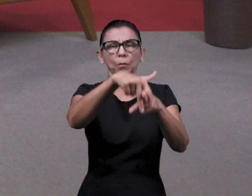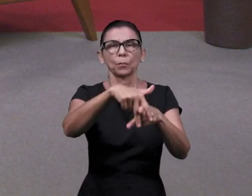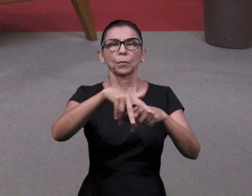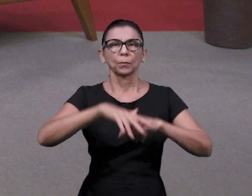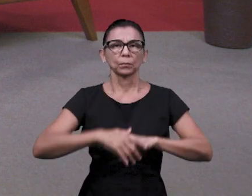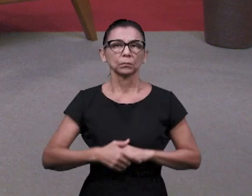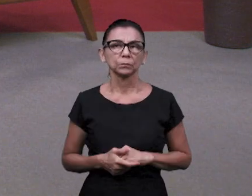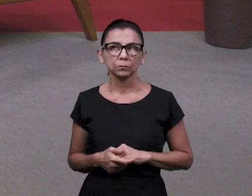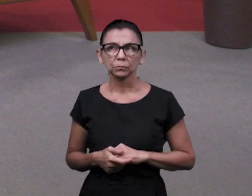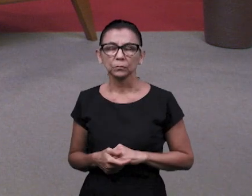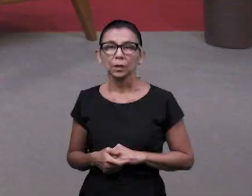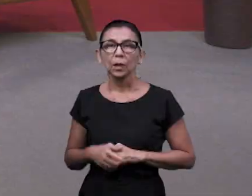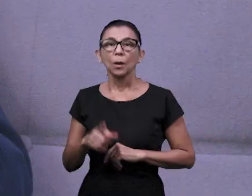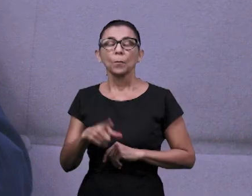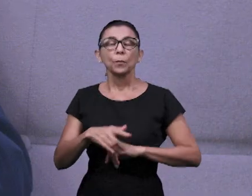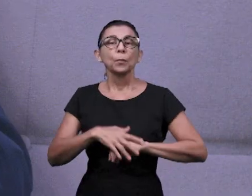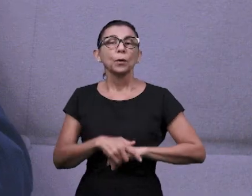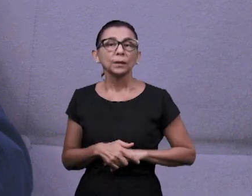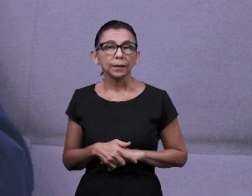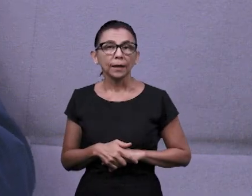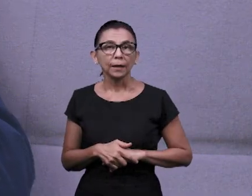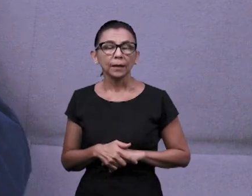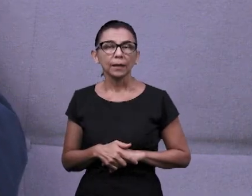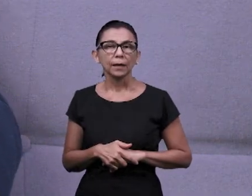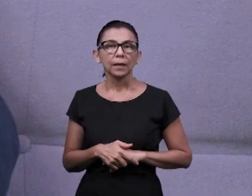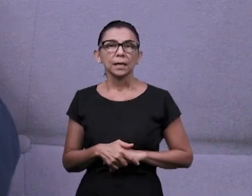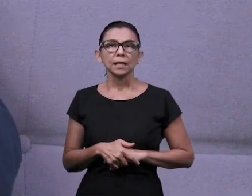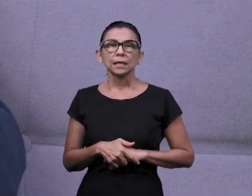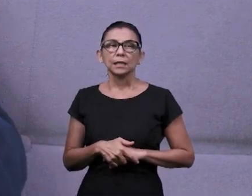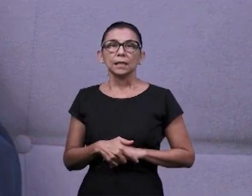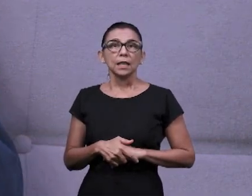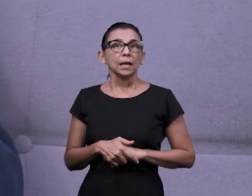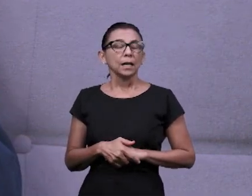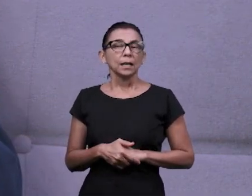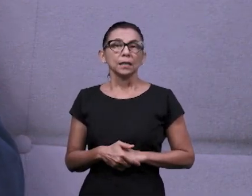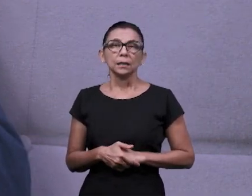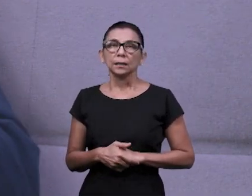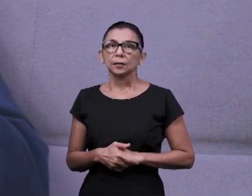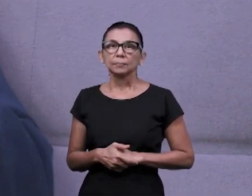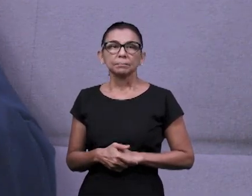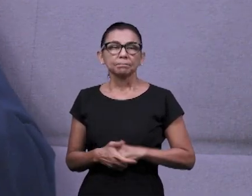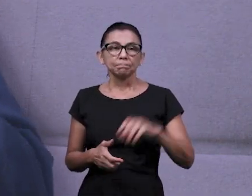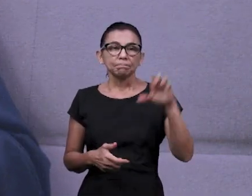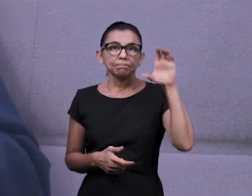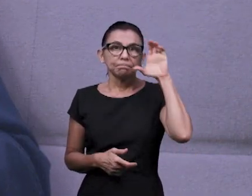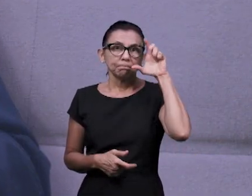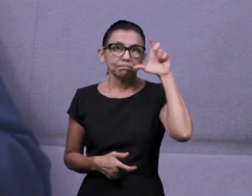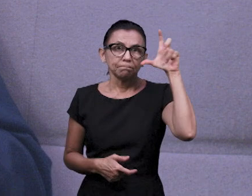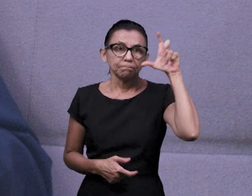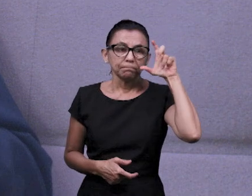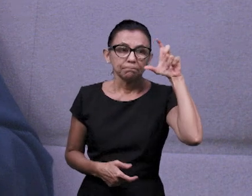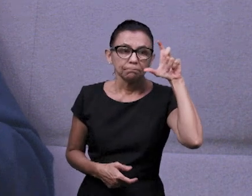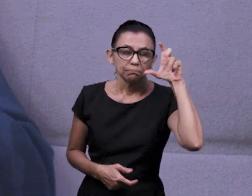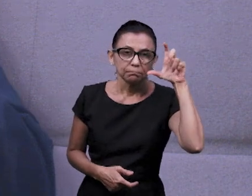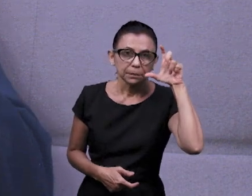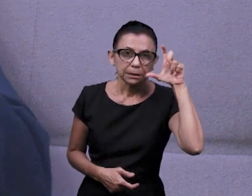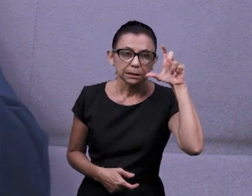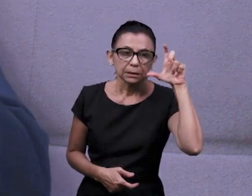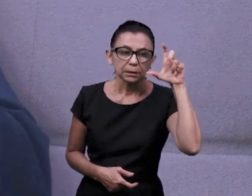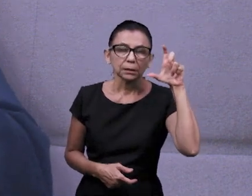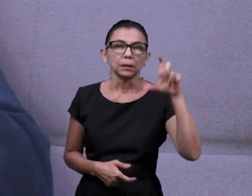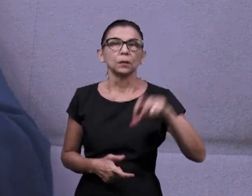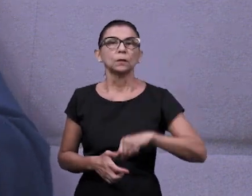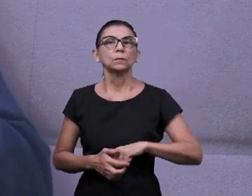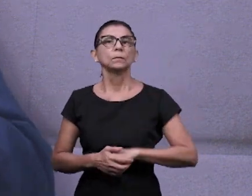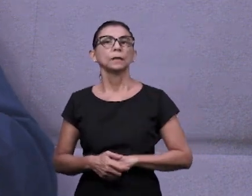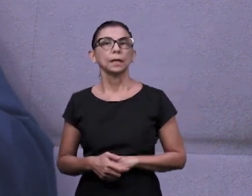utilisée par Adonijah a été faite pour répondre à son ambition. ce n'était pas le projet de Dieu, c'était son projet à lui,